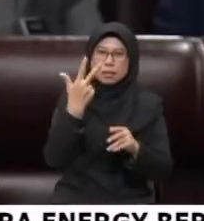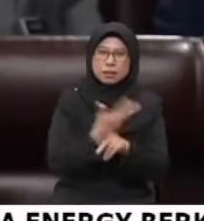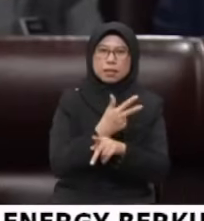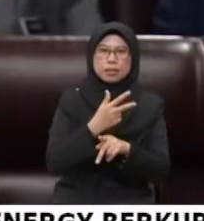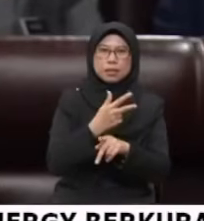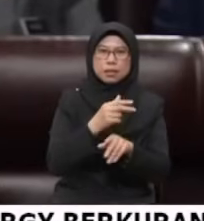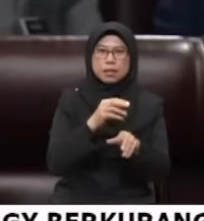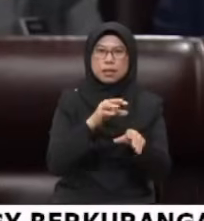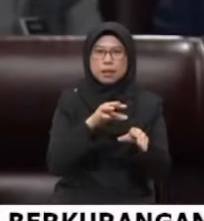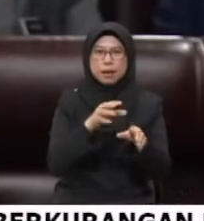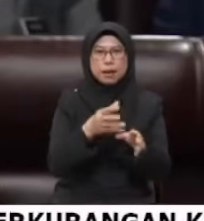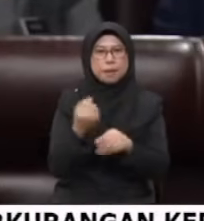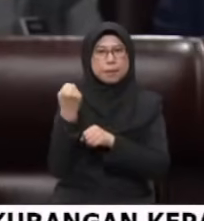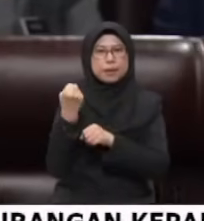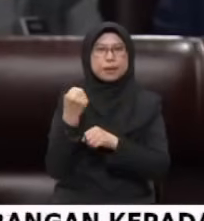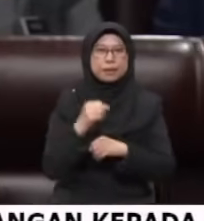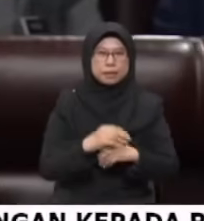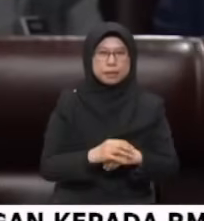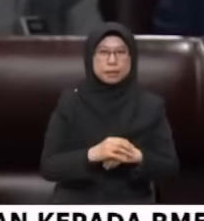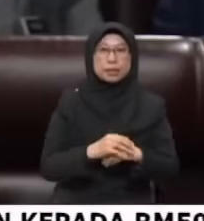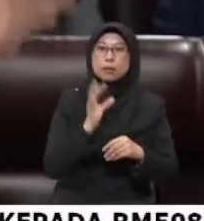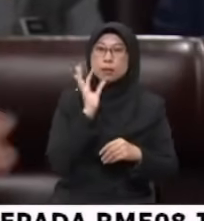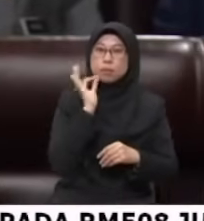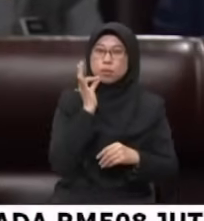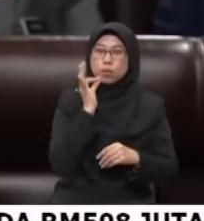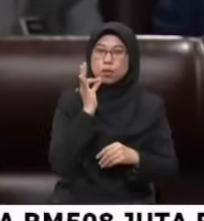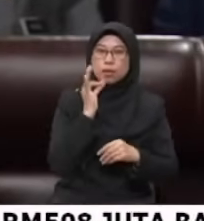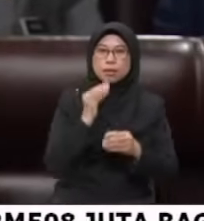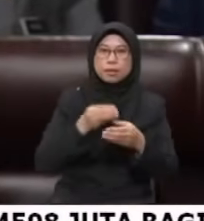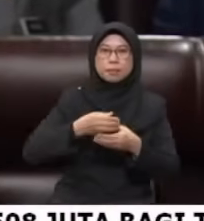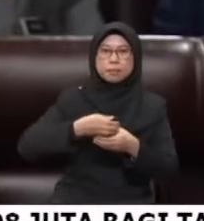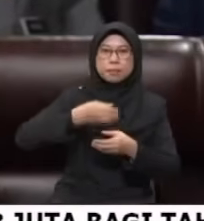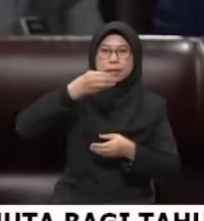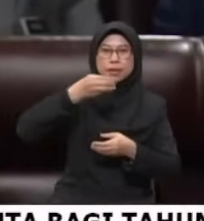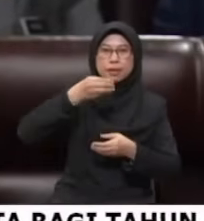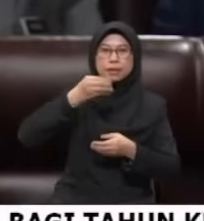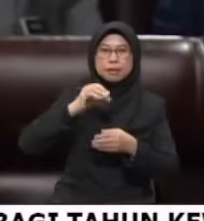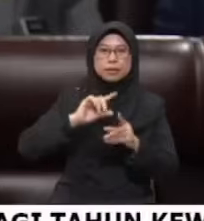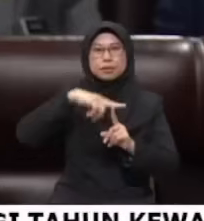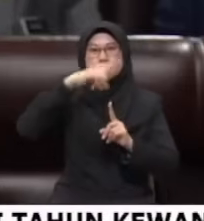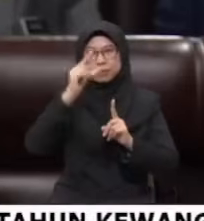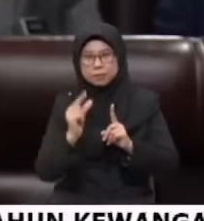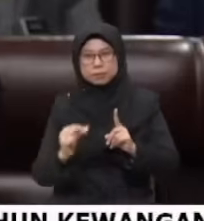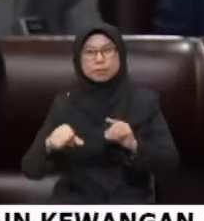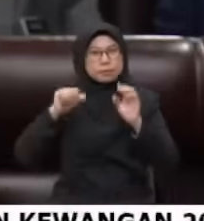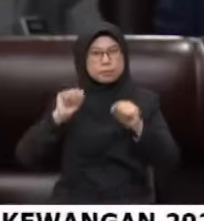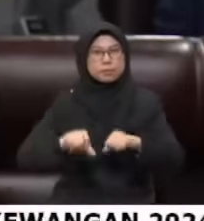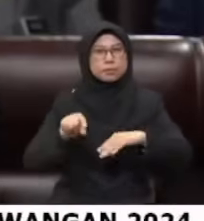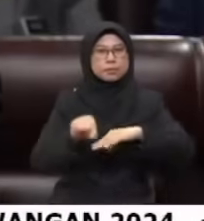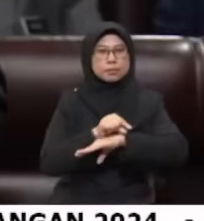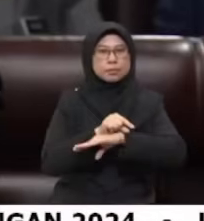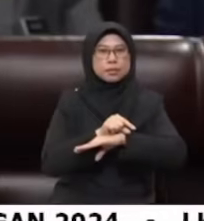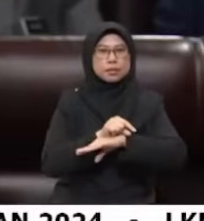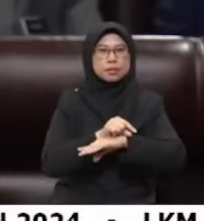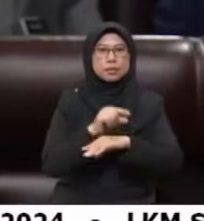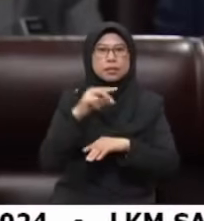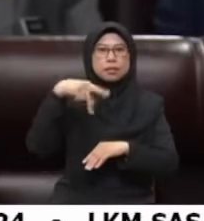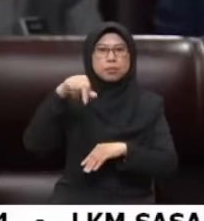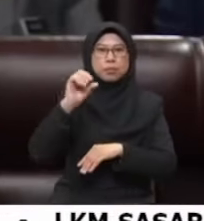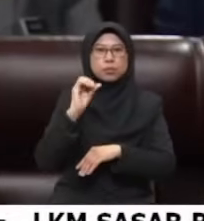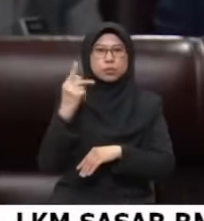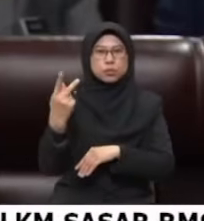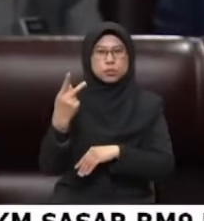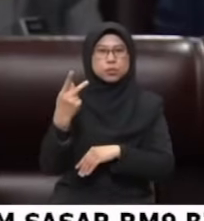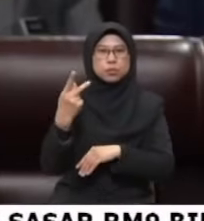iaitu boleh ambil buahnya batang dan daunnya dan apa ni pucuknya itu